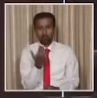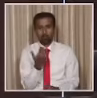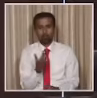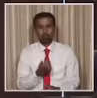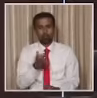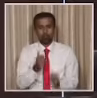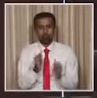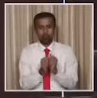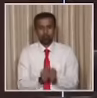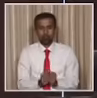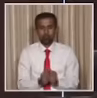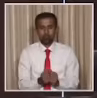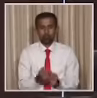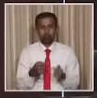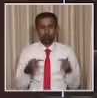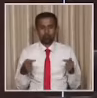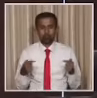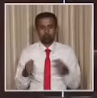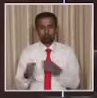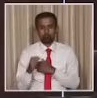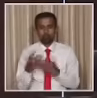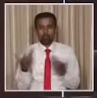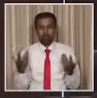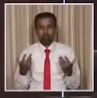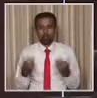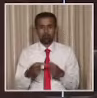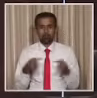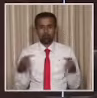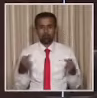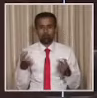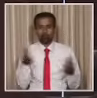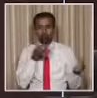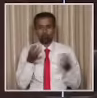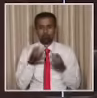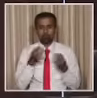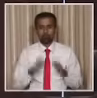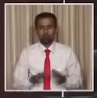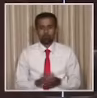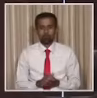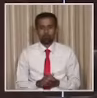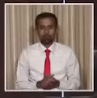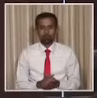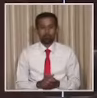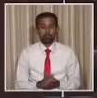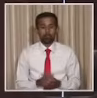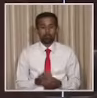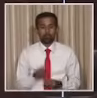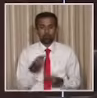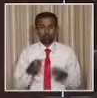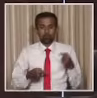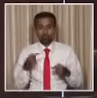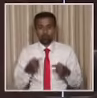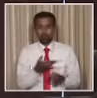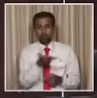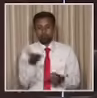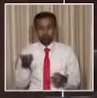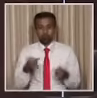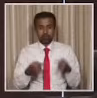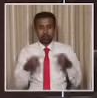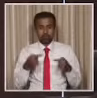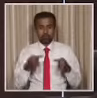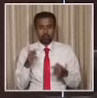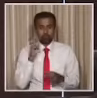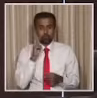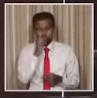හොඳ ටික දැන් ඔබතුමා විපක්ෂයේ කොන්දපණ නැහැ විපක්ෂය ගැන චෝදනා කරන්නේ ඔබතුමා මේ ගෙනාවු මේ විවාදේ ඔබතුමාලගේ විවාදනේ රනිල්